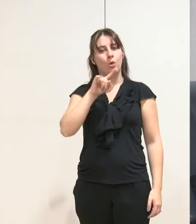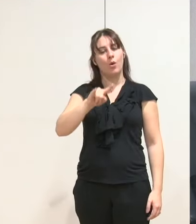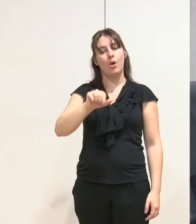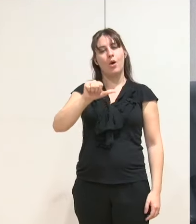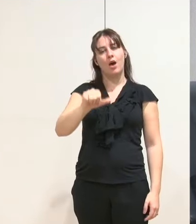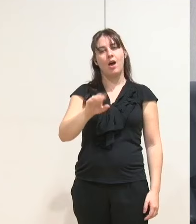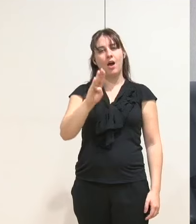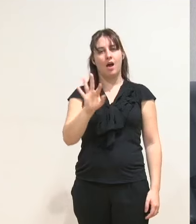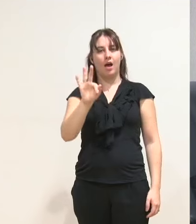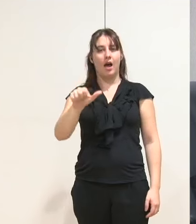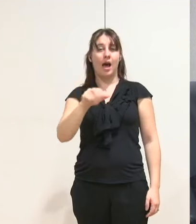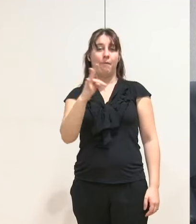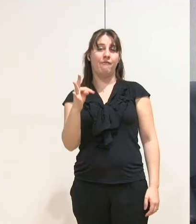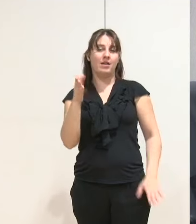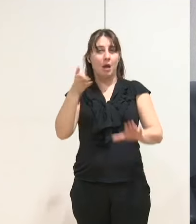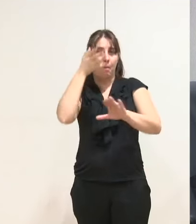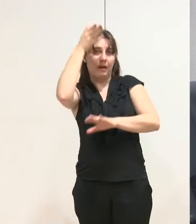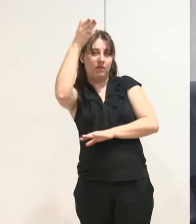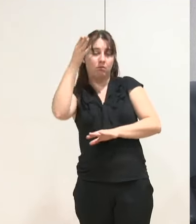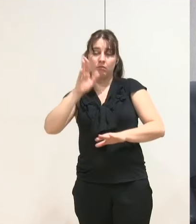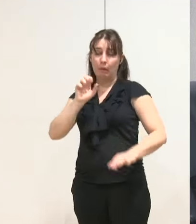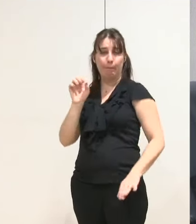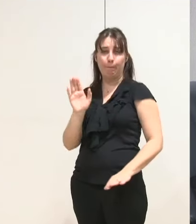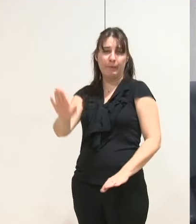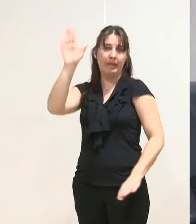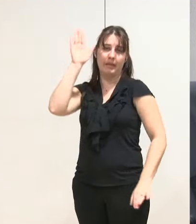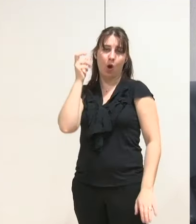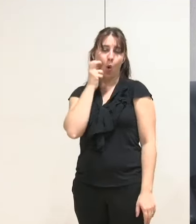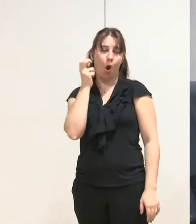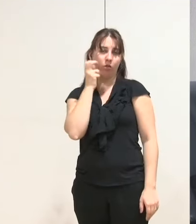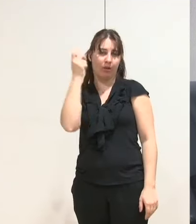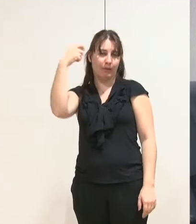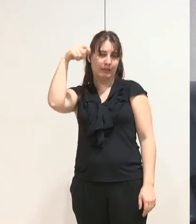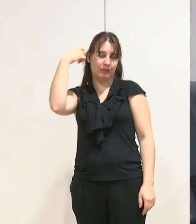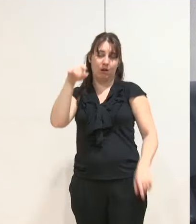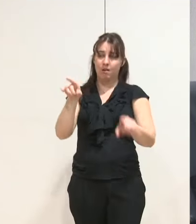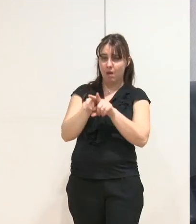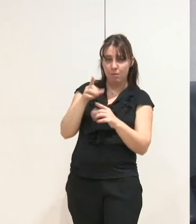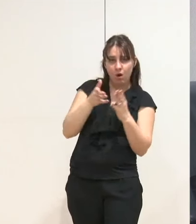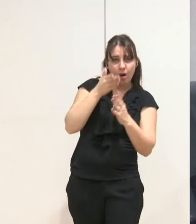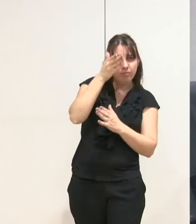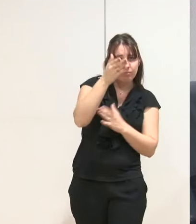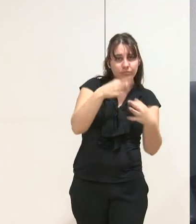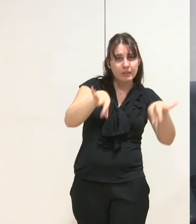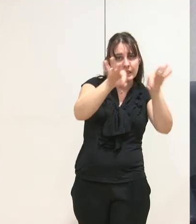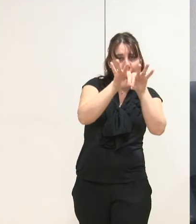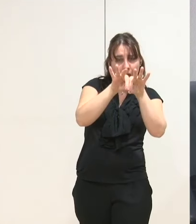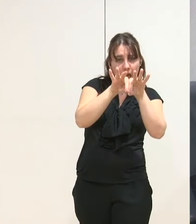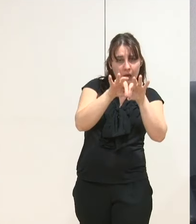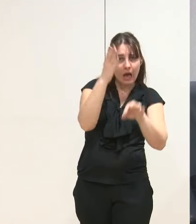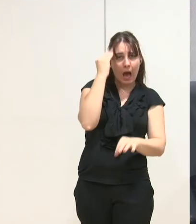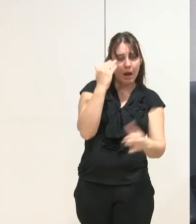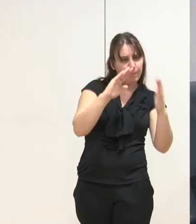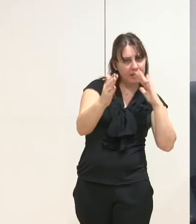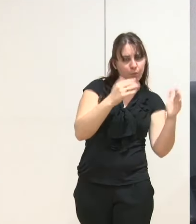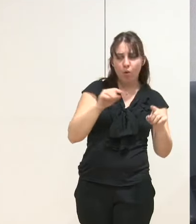tant ses prévisions sur les résultat d'ALP expo ressemble étrangement à celle de François Hollande sur